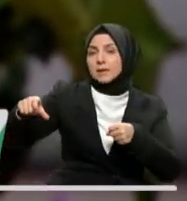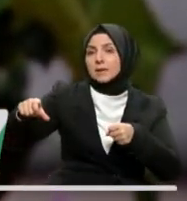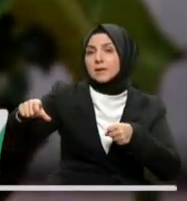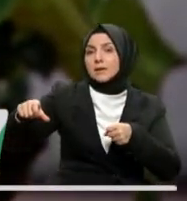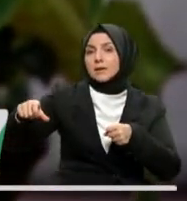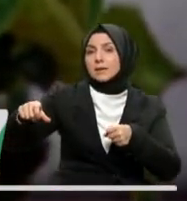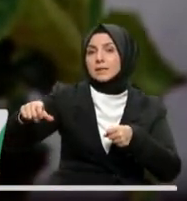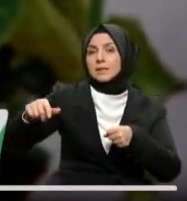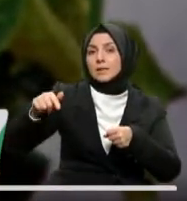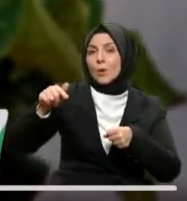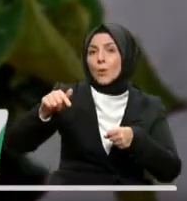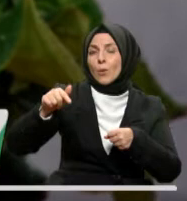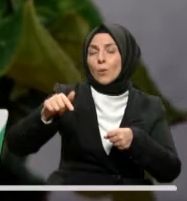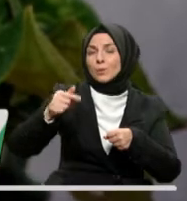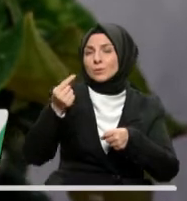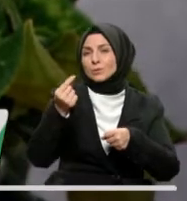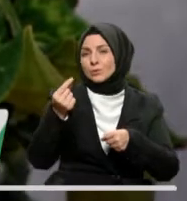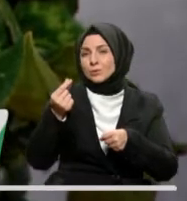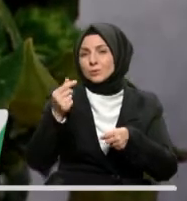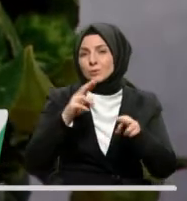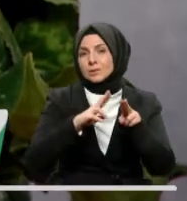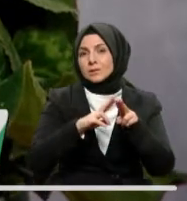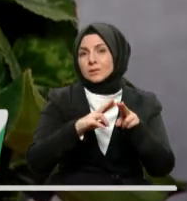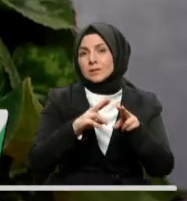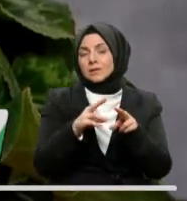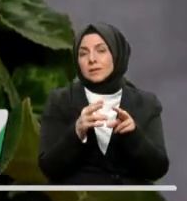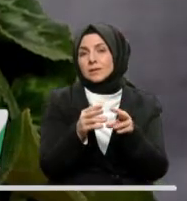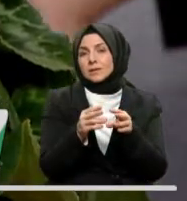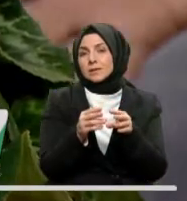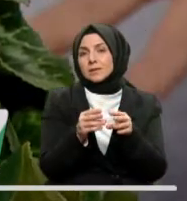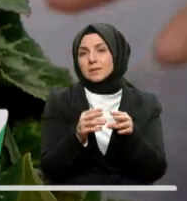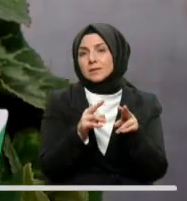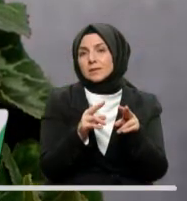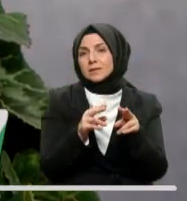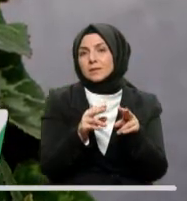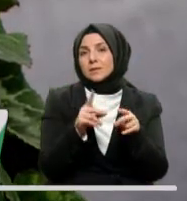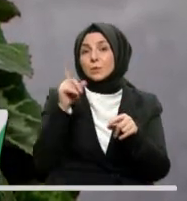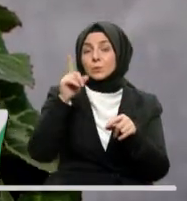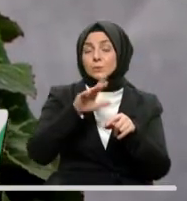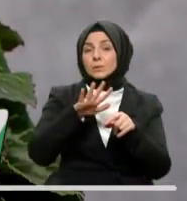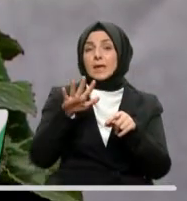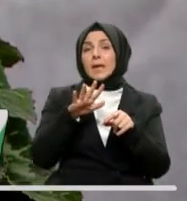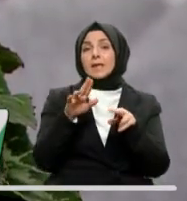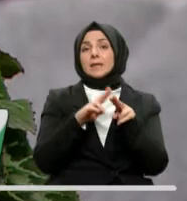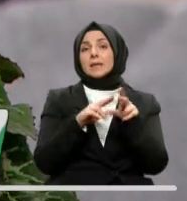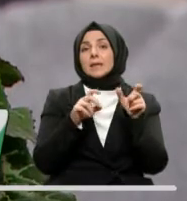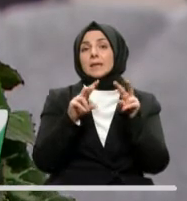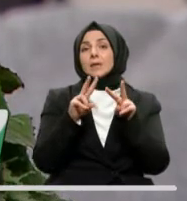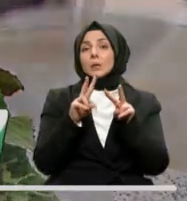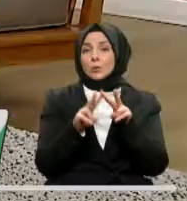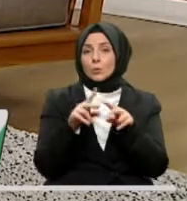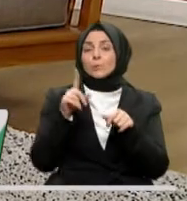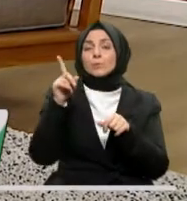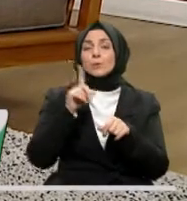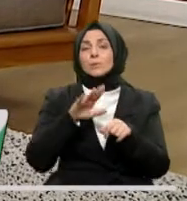kenarlarındaki O mileo kestane toprağıyla karıştırabilirsiniz 100 de 50 Cup ve güzellik ağacın altına aldığımız toprağı